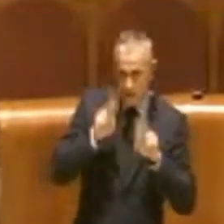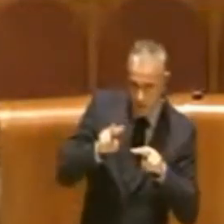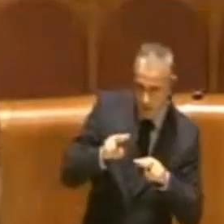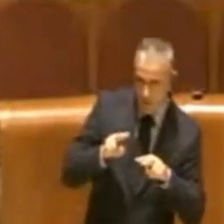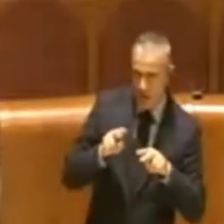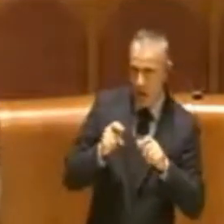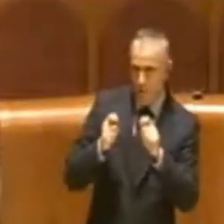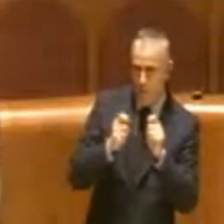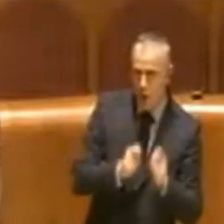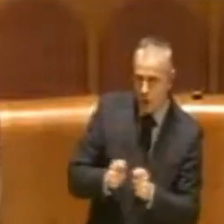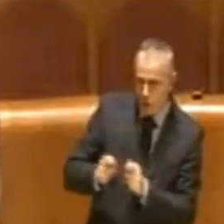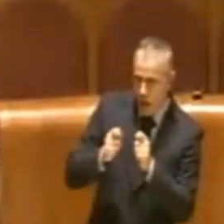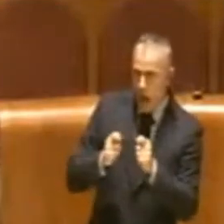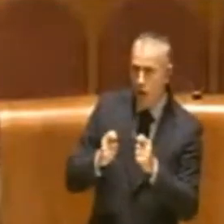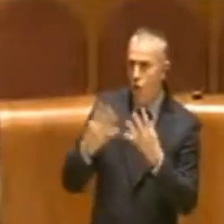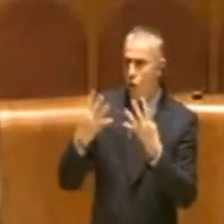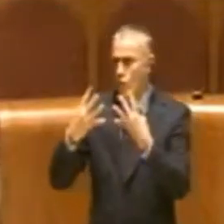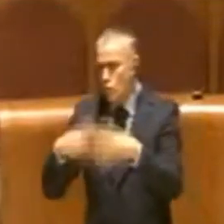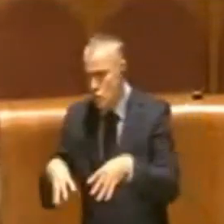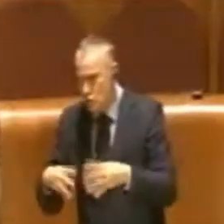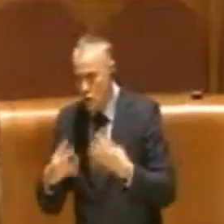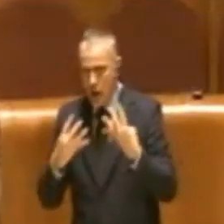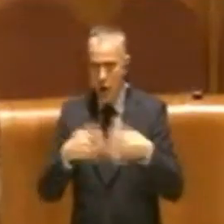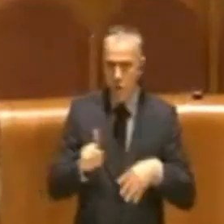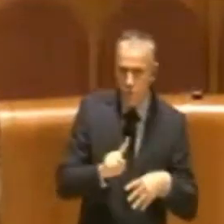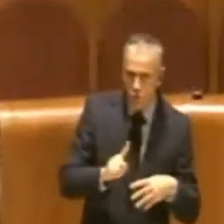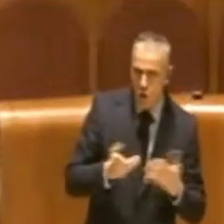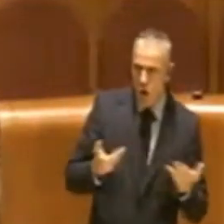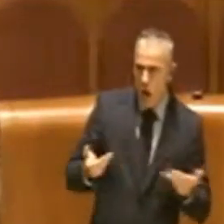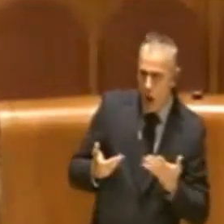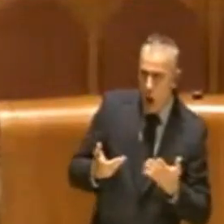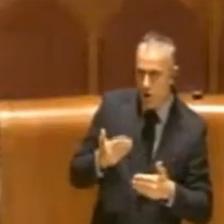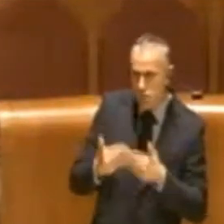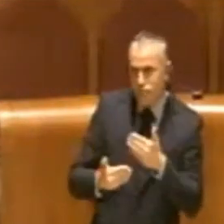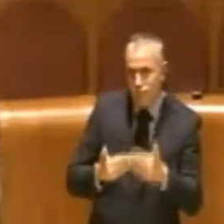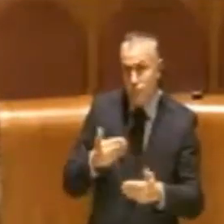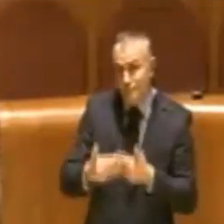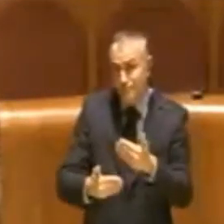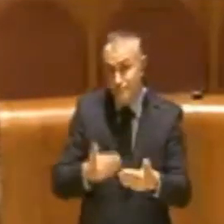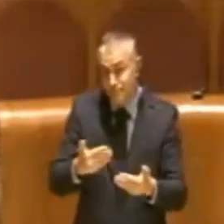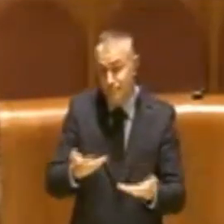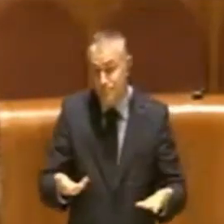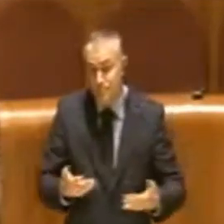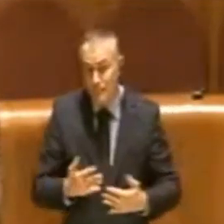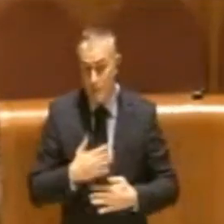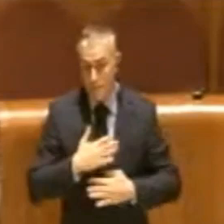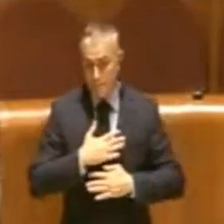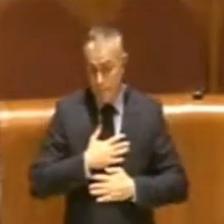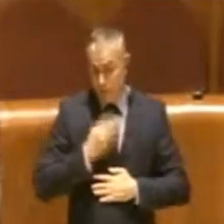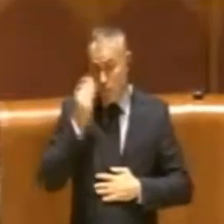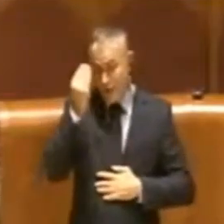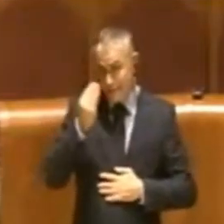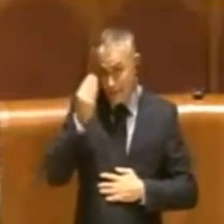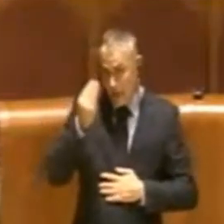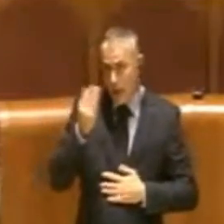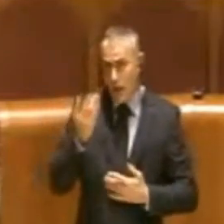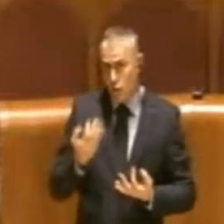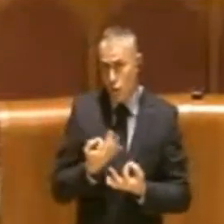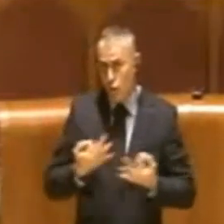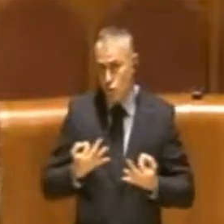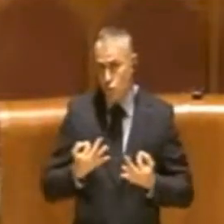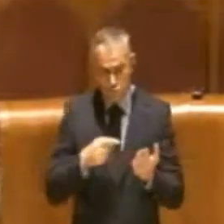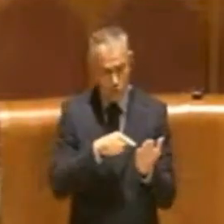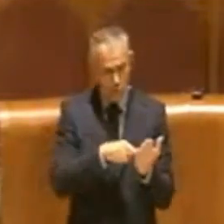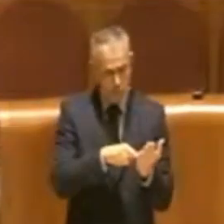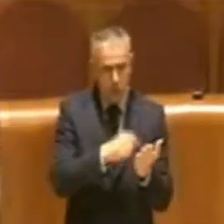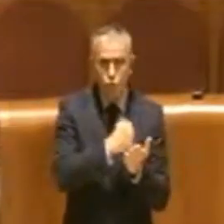funziona e portarla avanti. Su questo, quindi, per tale ragione ho pensato appunto quindi di